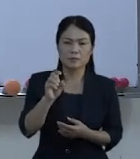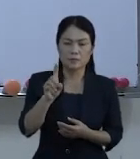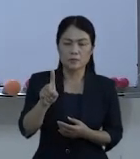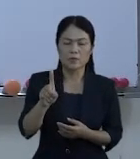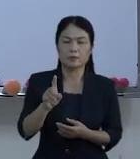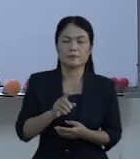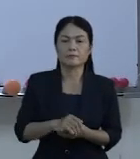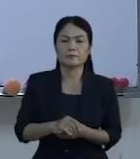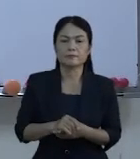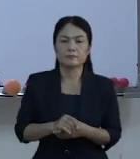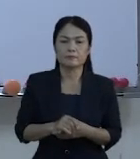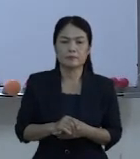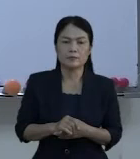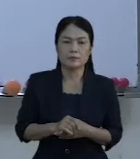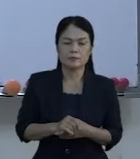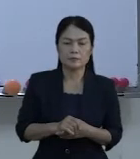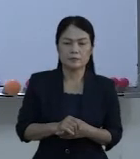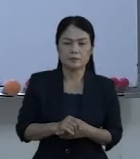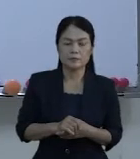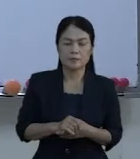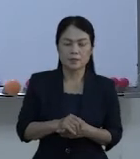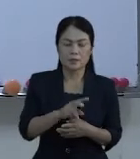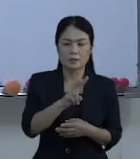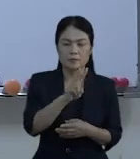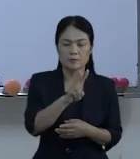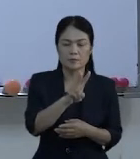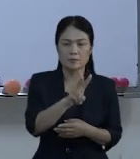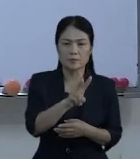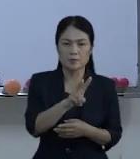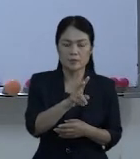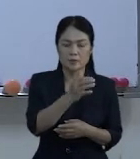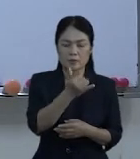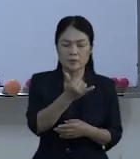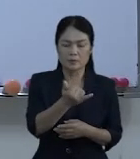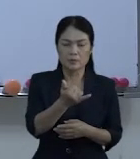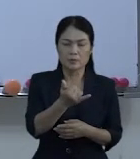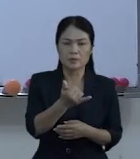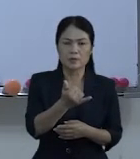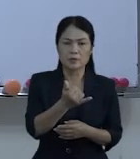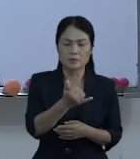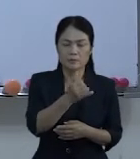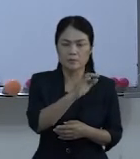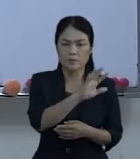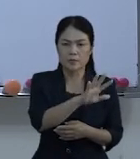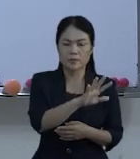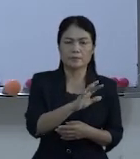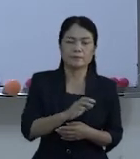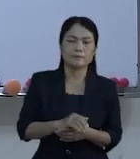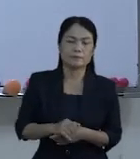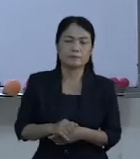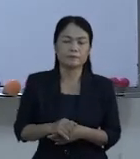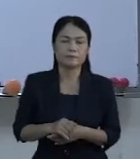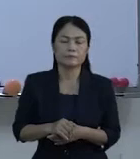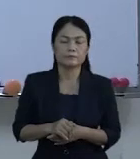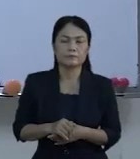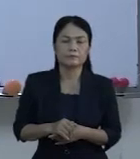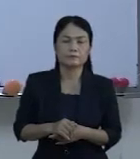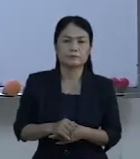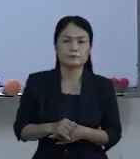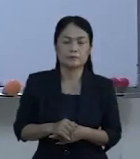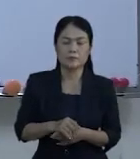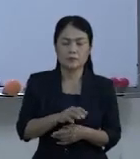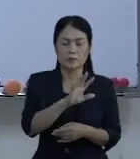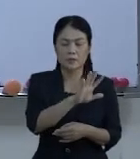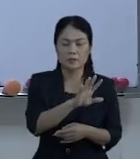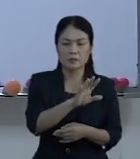Sôn, lịch mùi, ở khả này vến, mình lịch pi, mình lịch bà mùi, nó miễn lịch pram là con á. Chẳng pram liên,